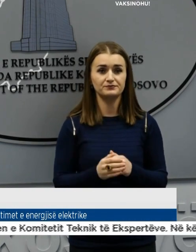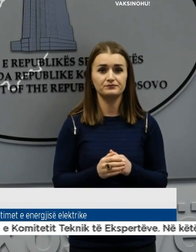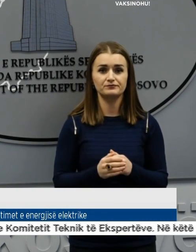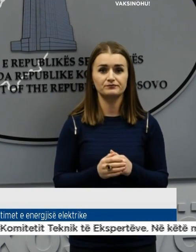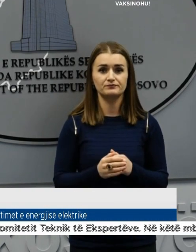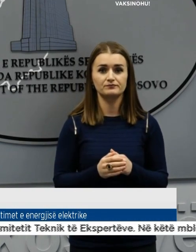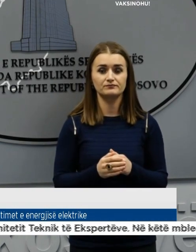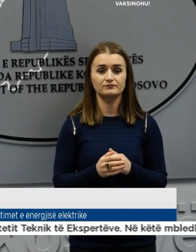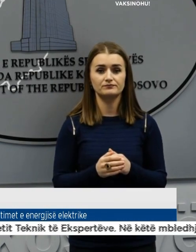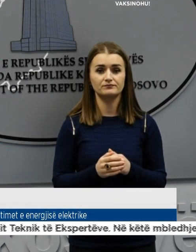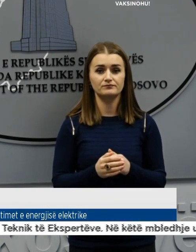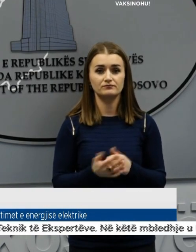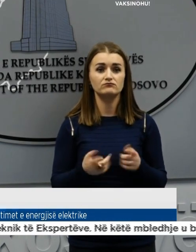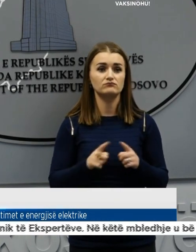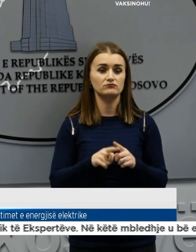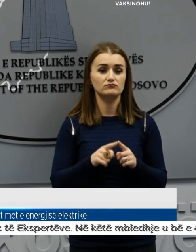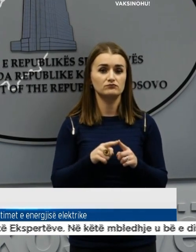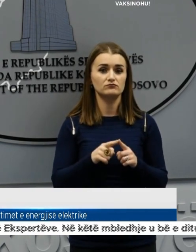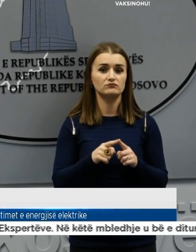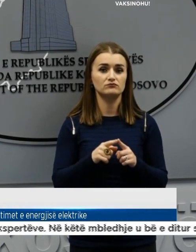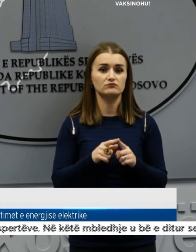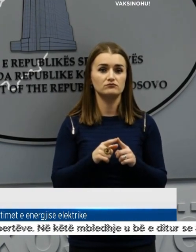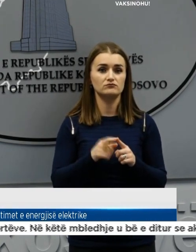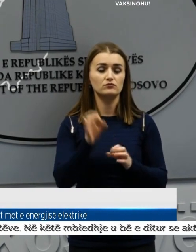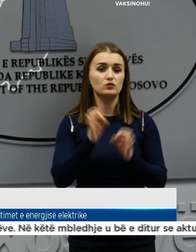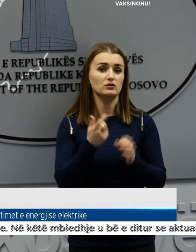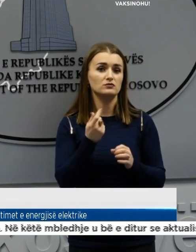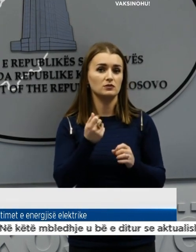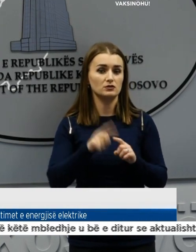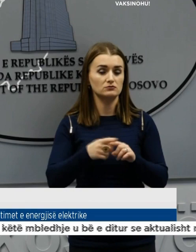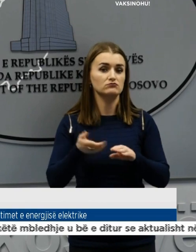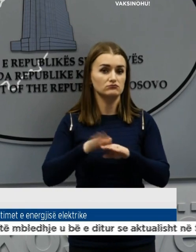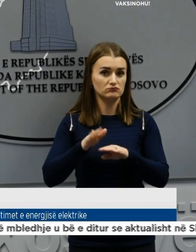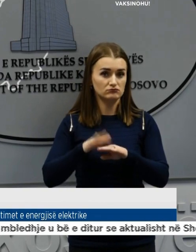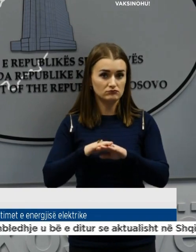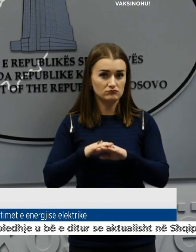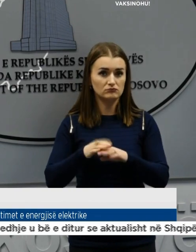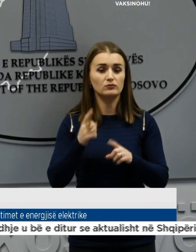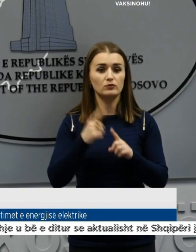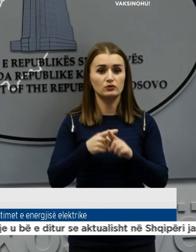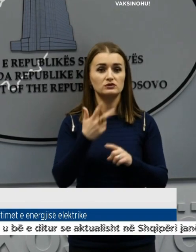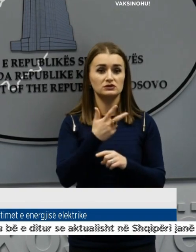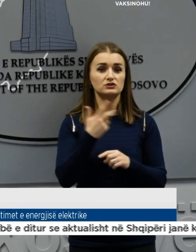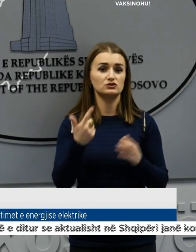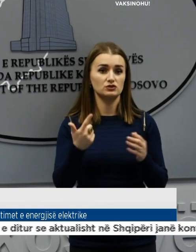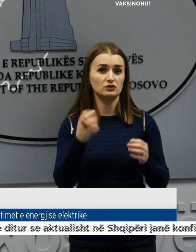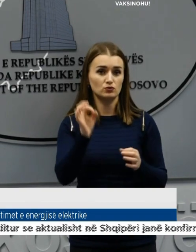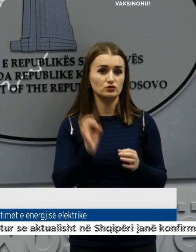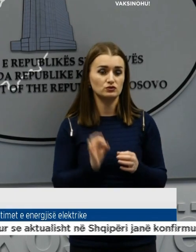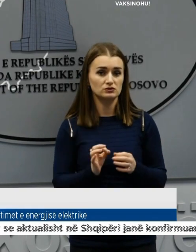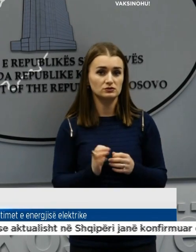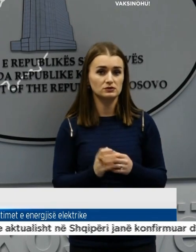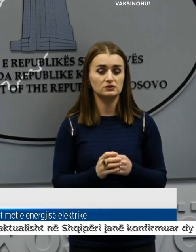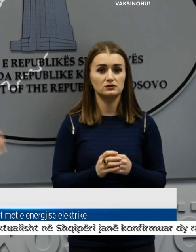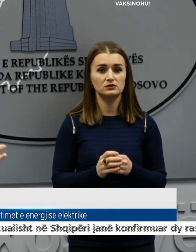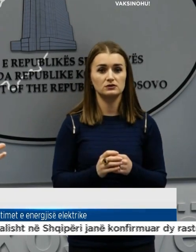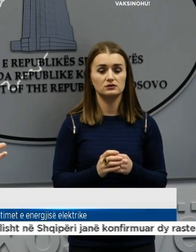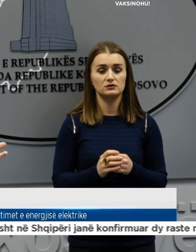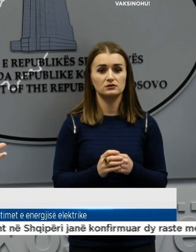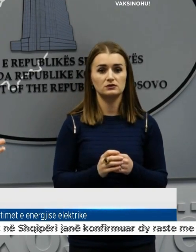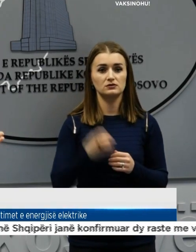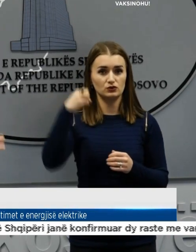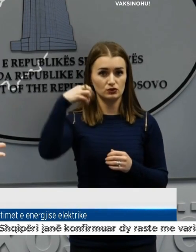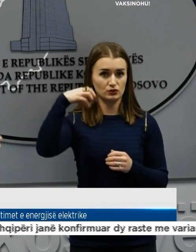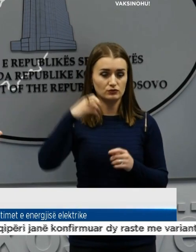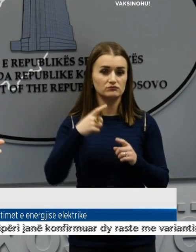ashtu të jetë larta, jo të jetë zakonshme, ka pasur rritje prej 37% të çmimit të energjisë për